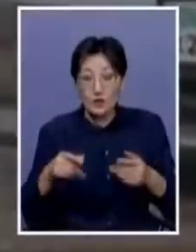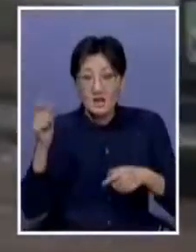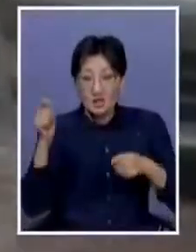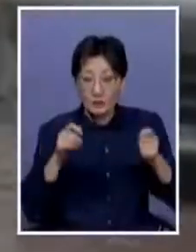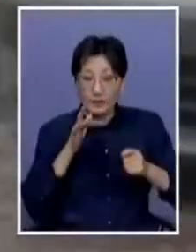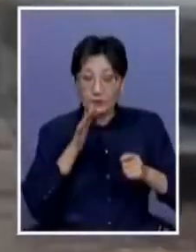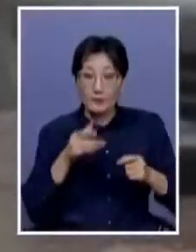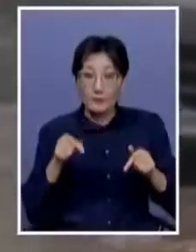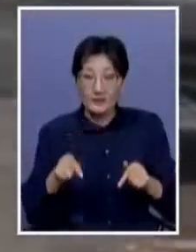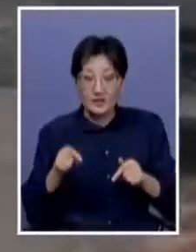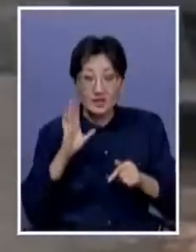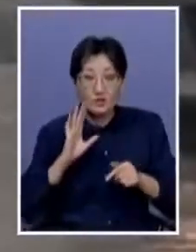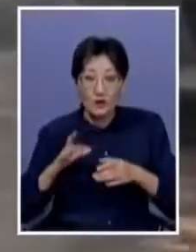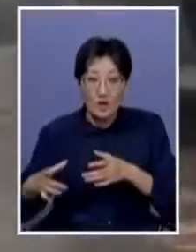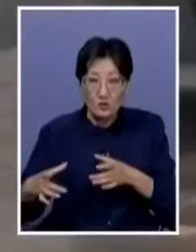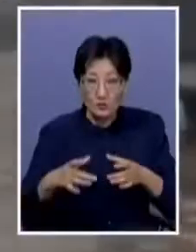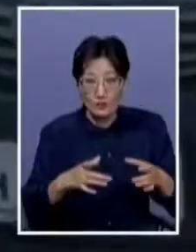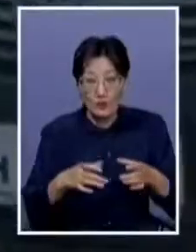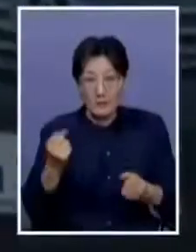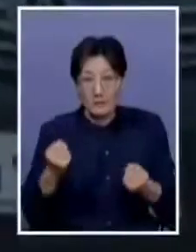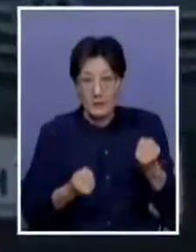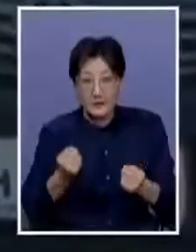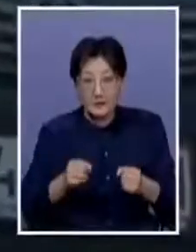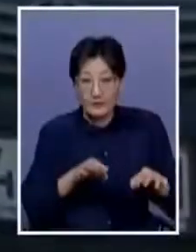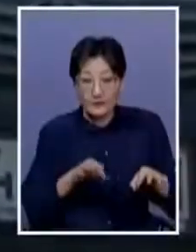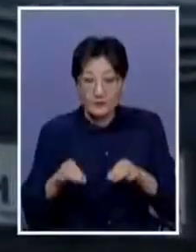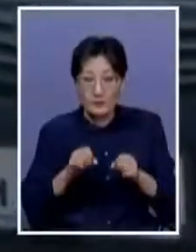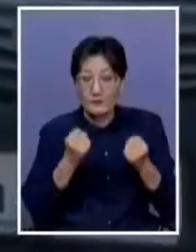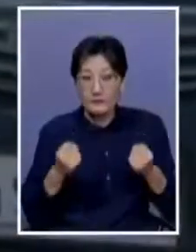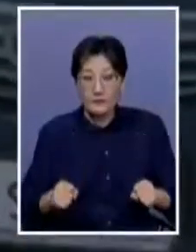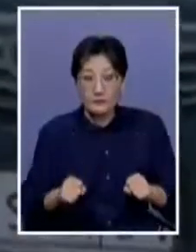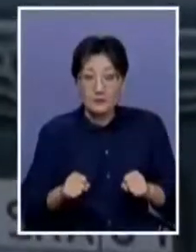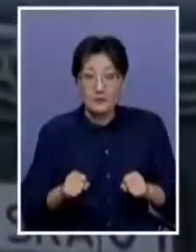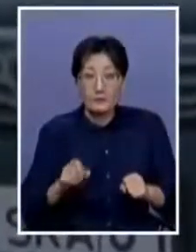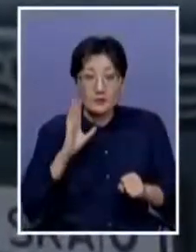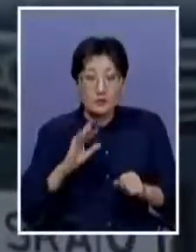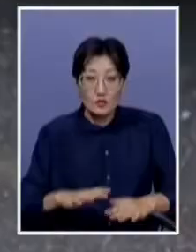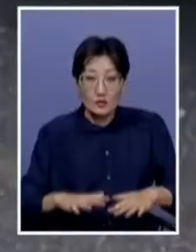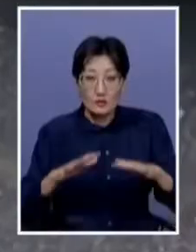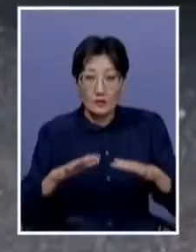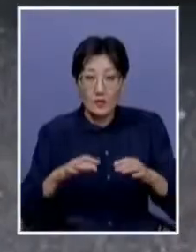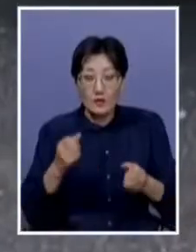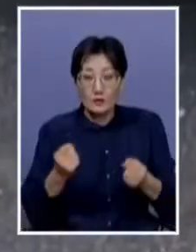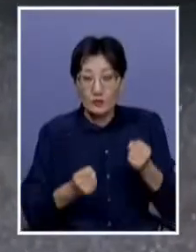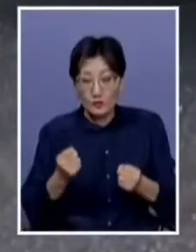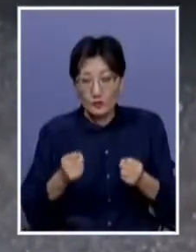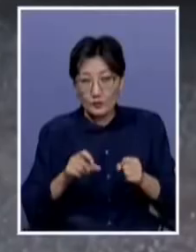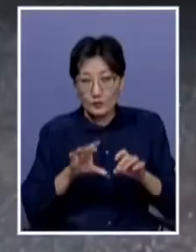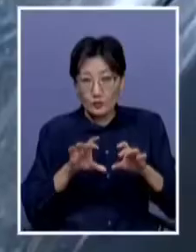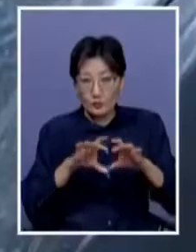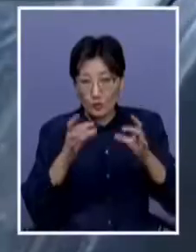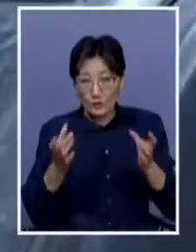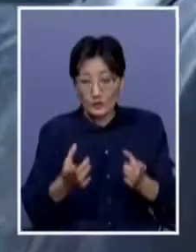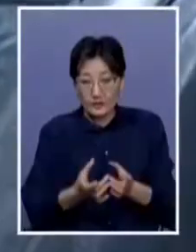кезінде мына жерде көл бола жүре алмаймыз машинамен. Жартысына дейін келеді су. Дөңгелектері жарылып, не болмаса